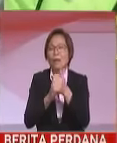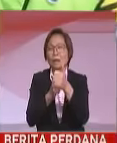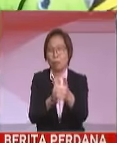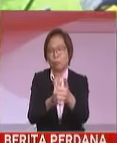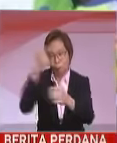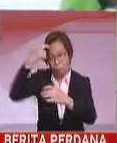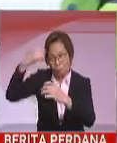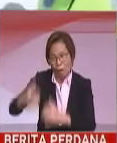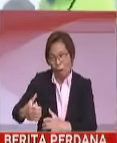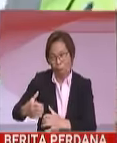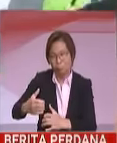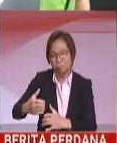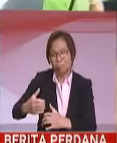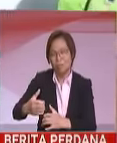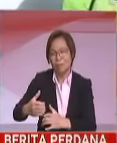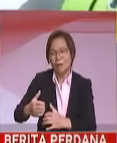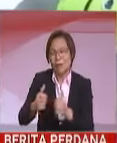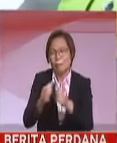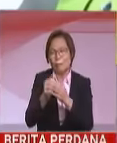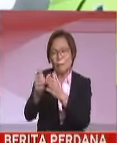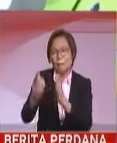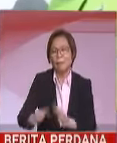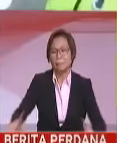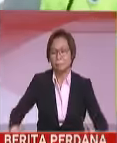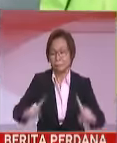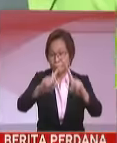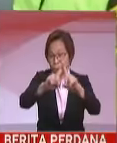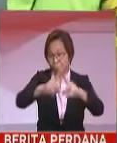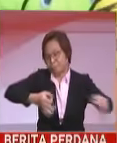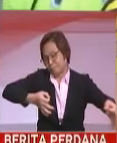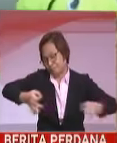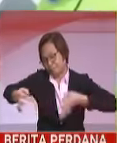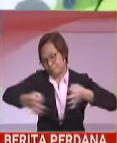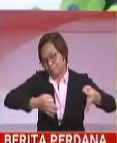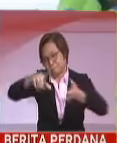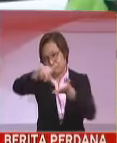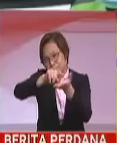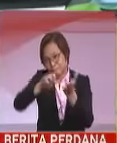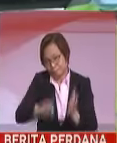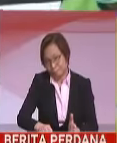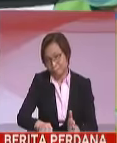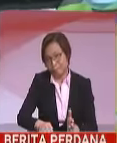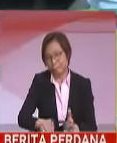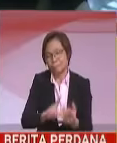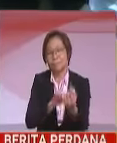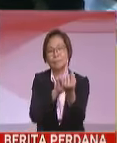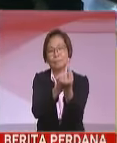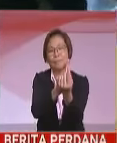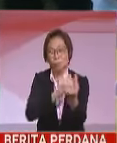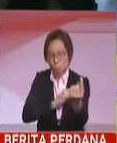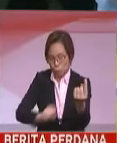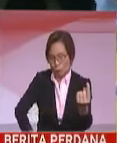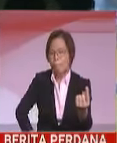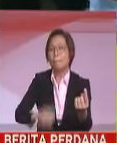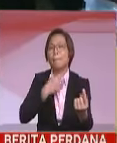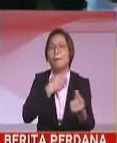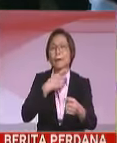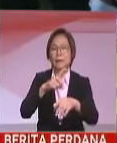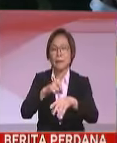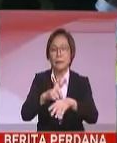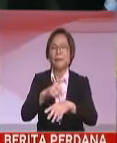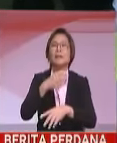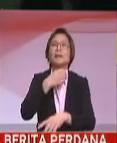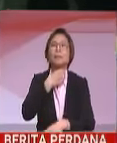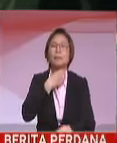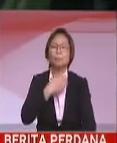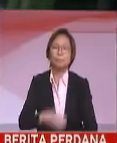kepada keputusan muktamad pucuk pimpinan UMNO. Beliau menjelaskannya kepada pemberita selepas menghadap Sultan Perak di Istana Kinta,